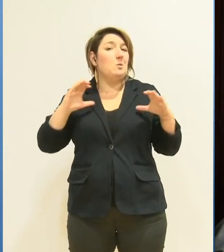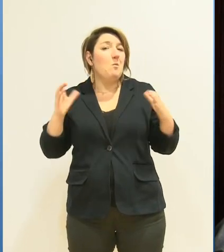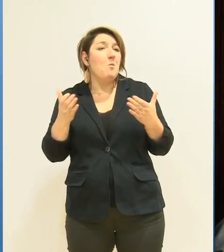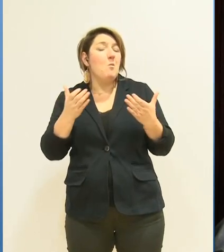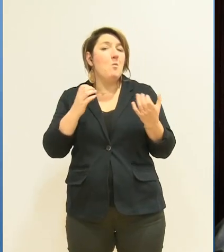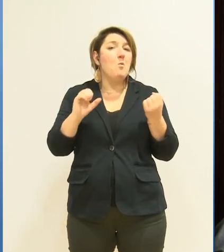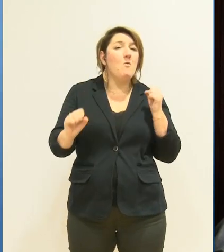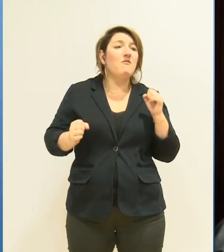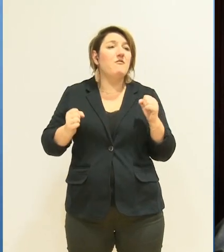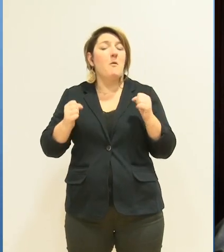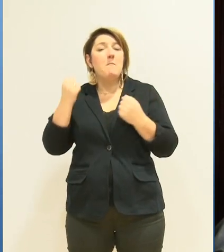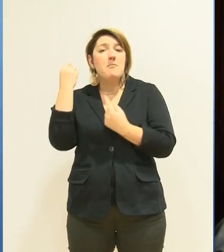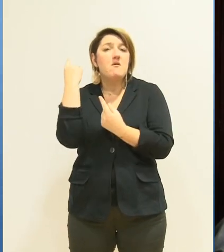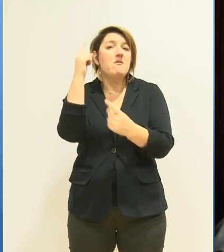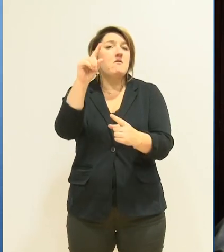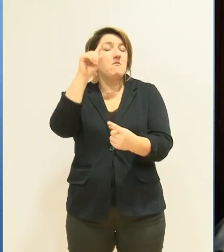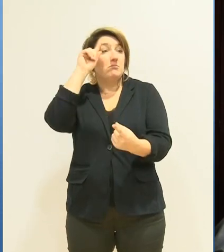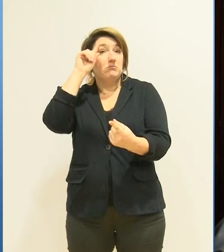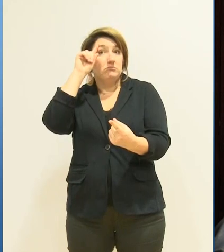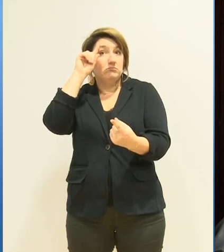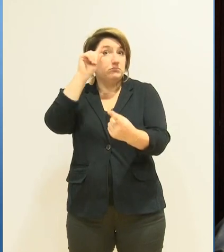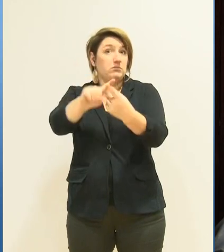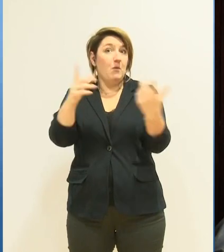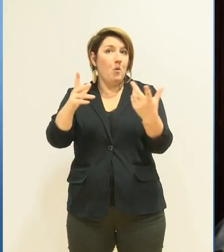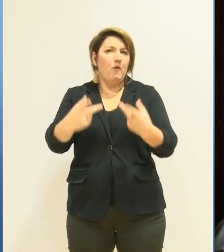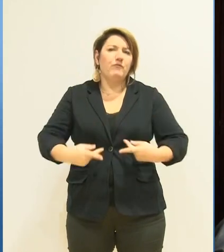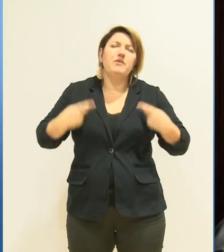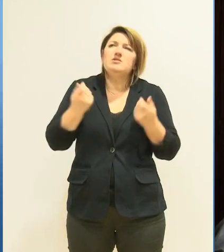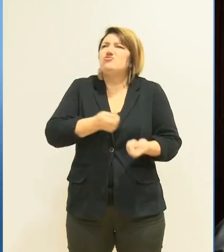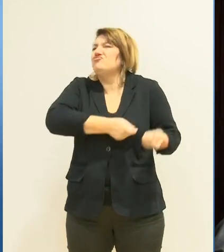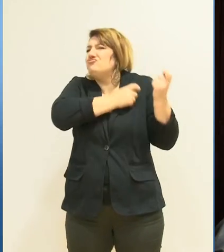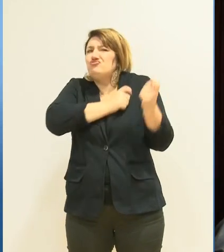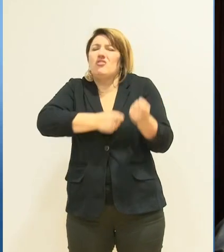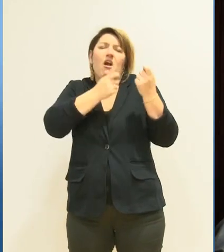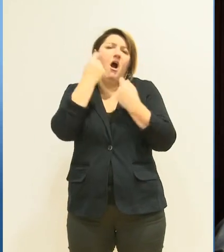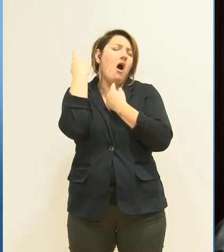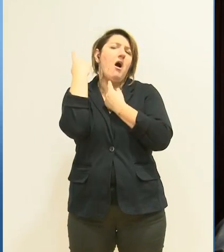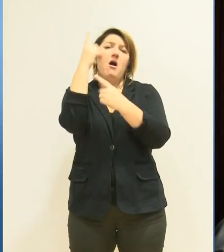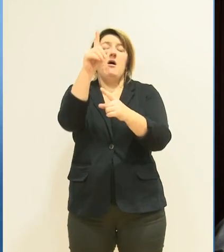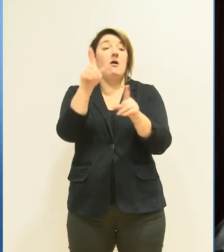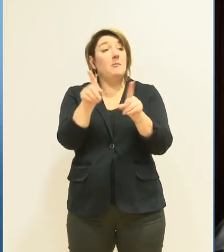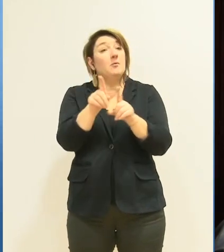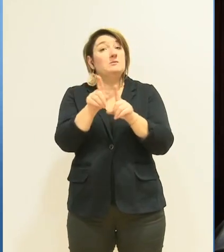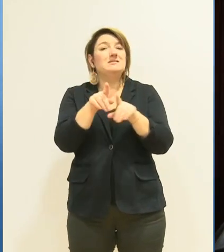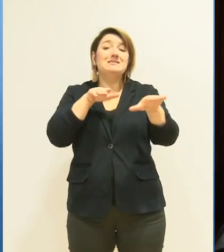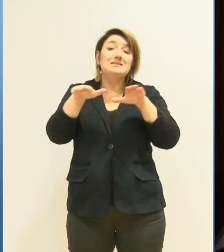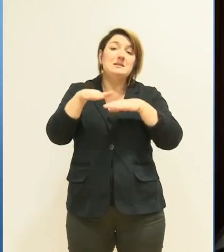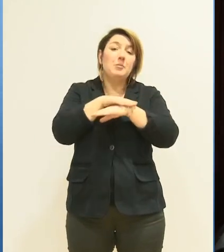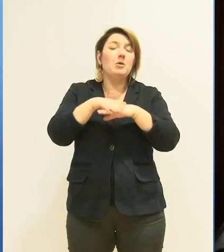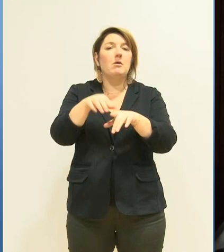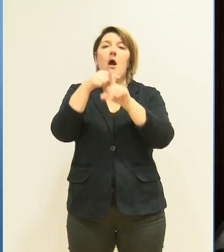contre la vie chère qui a pointé aussi une crise profonde du système politique est